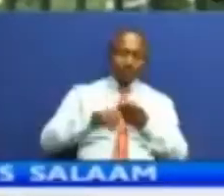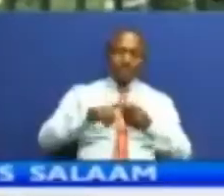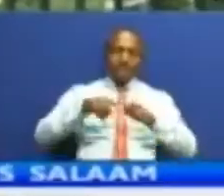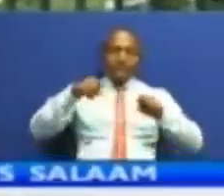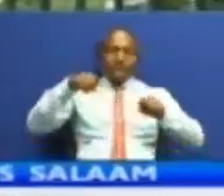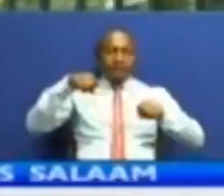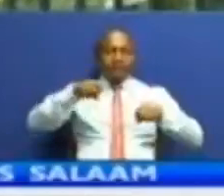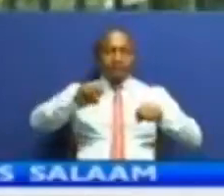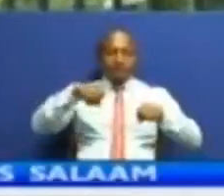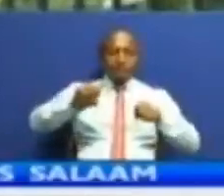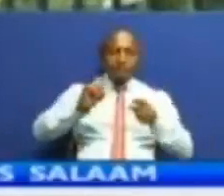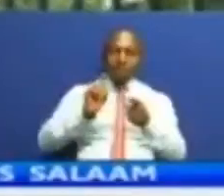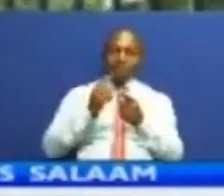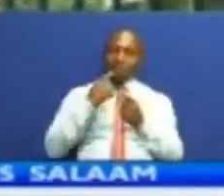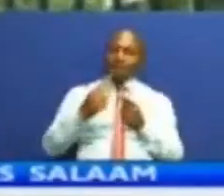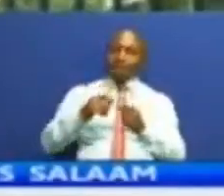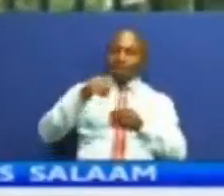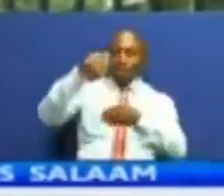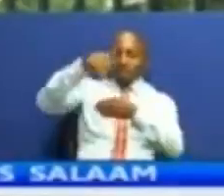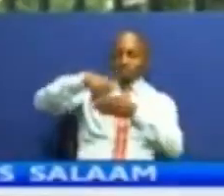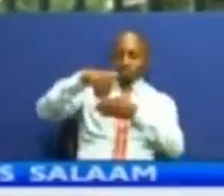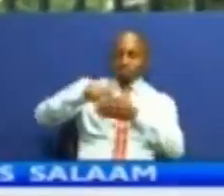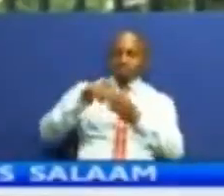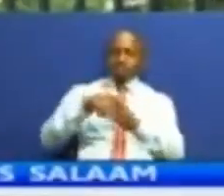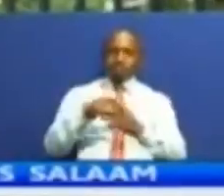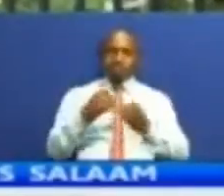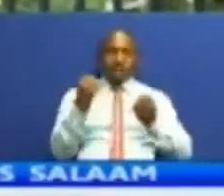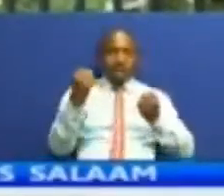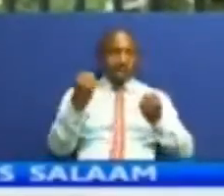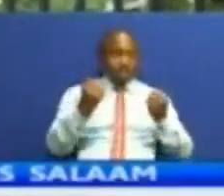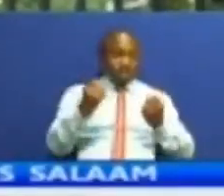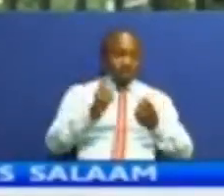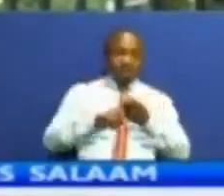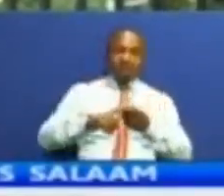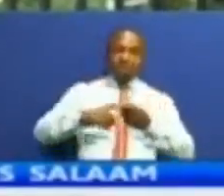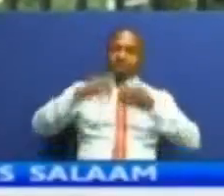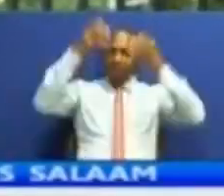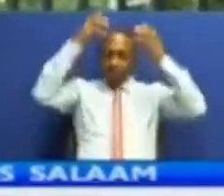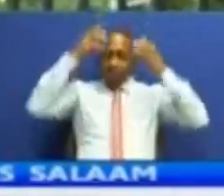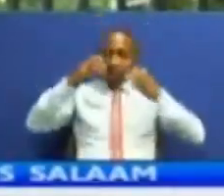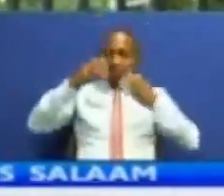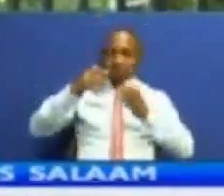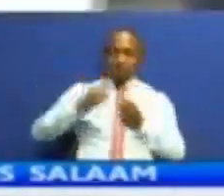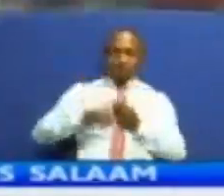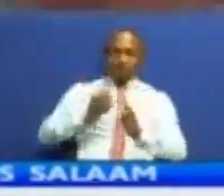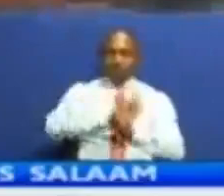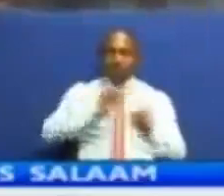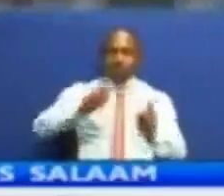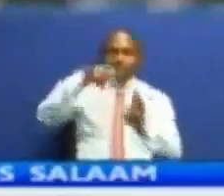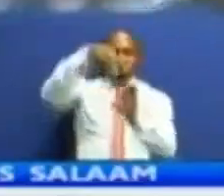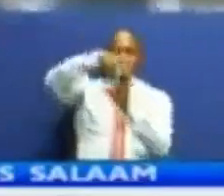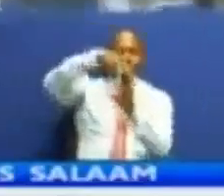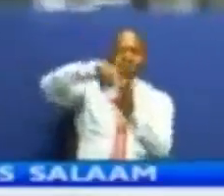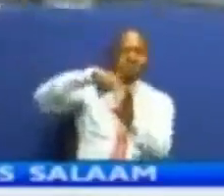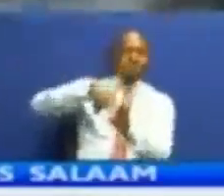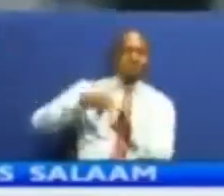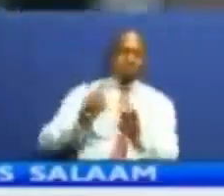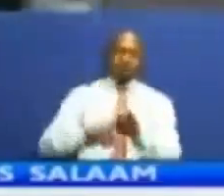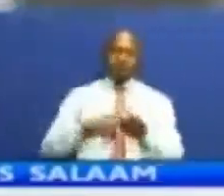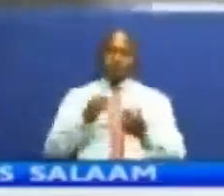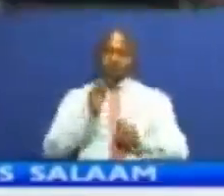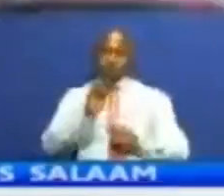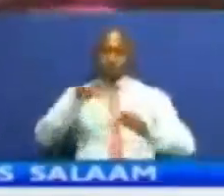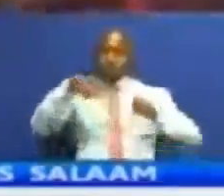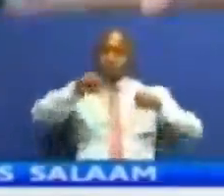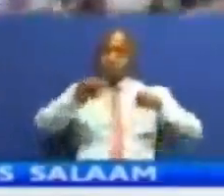bodaboda, kwa maana ya dereva na abiria, wanavaa kofia ngumu lakini hawabebani mishikaki. Usafiri wa bodaboda